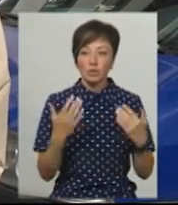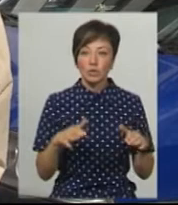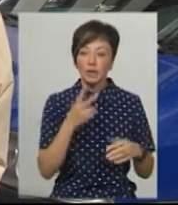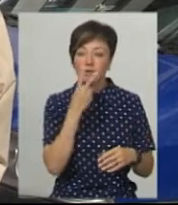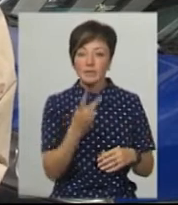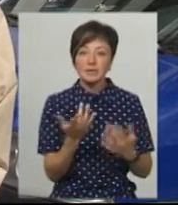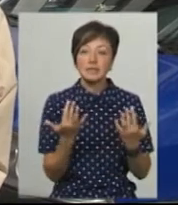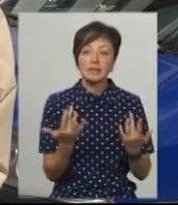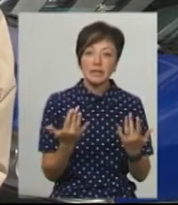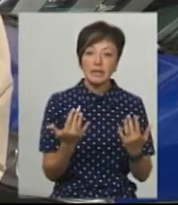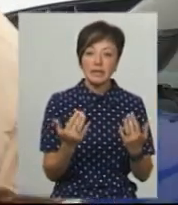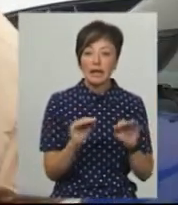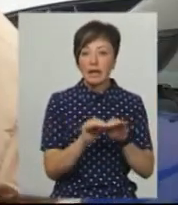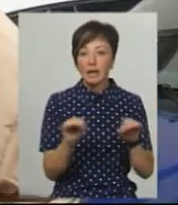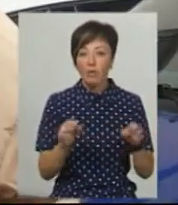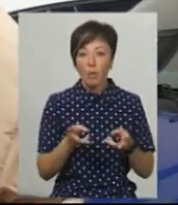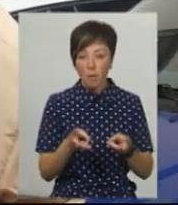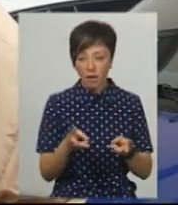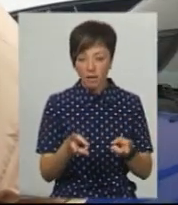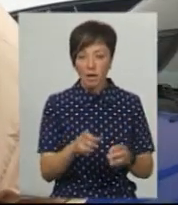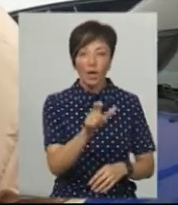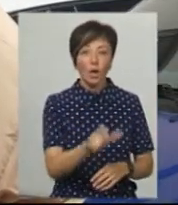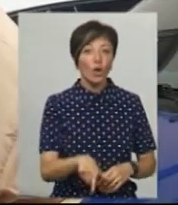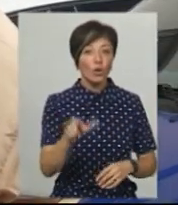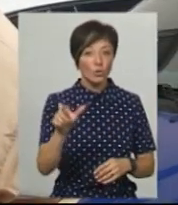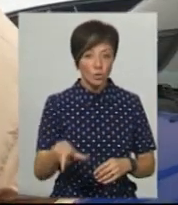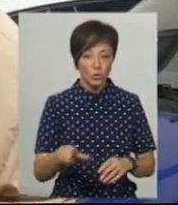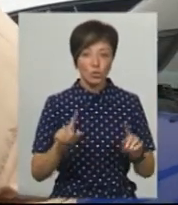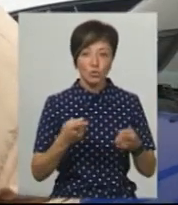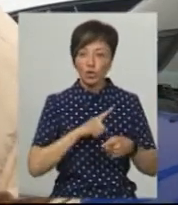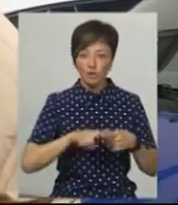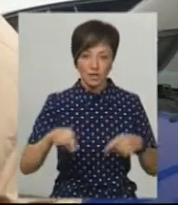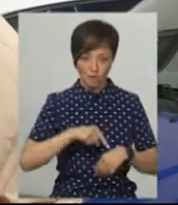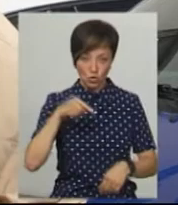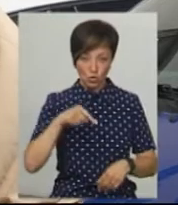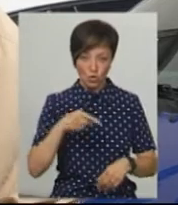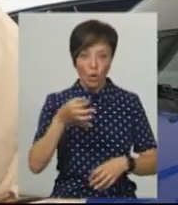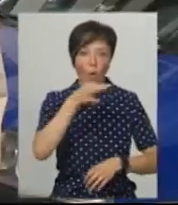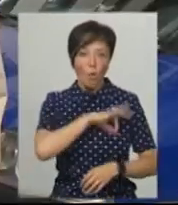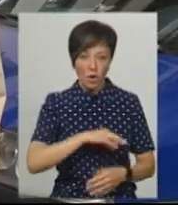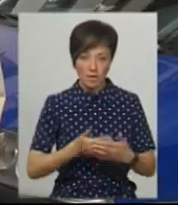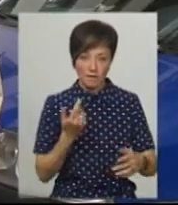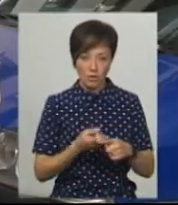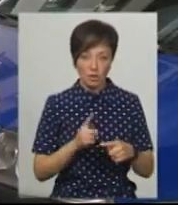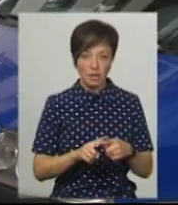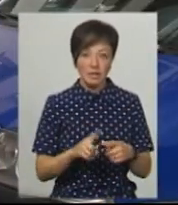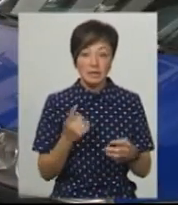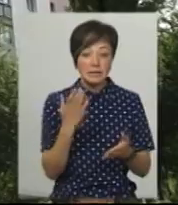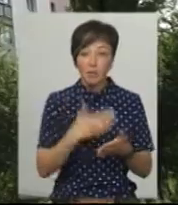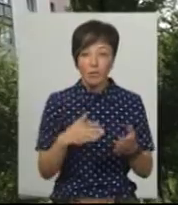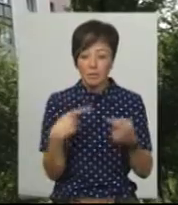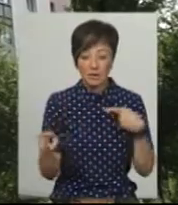того, наскільки там рівень опалення є. Люди дуже швидко відчули всю користь від цього. Це небо і